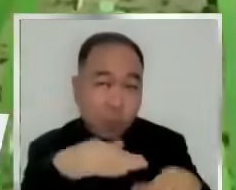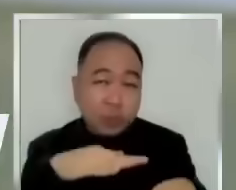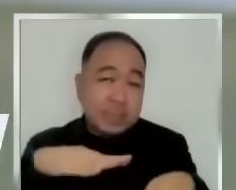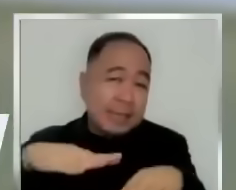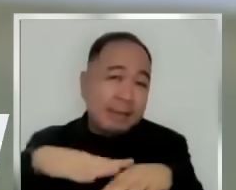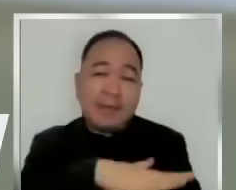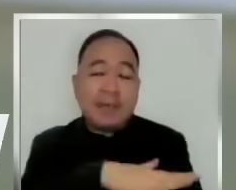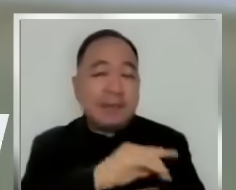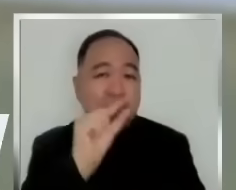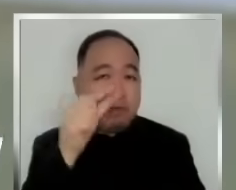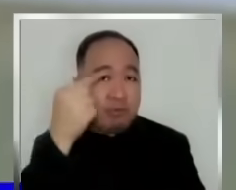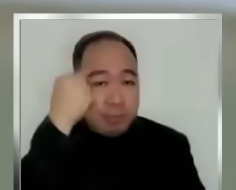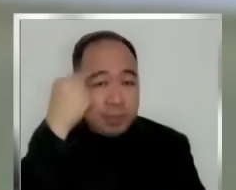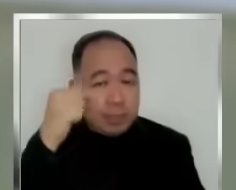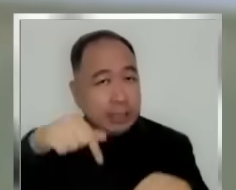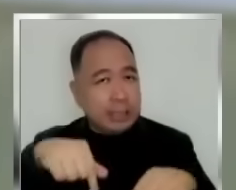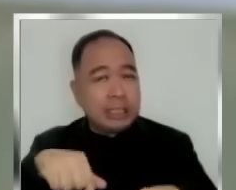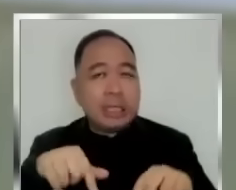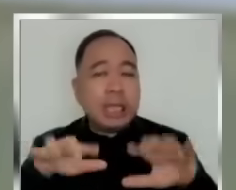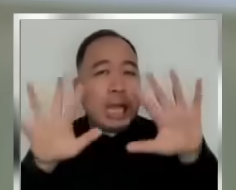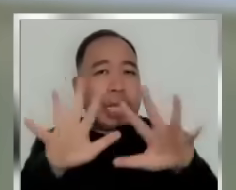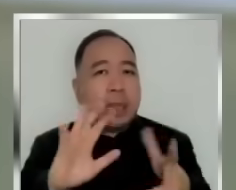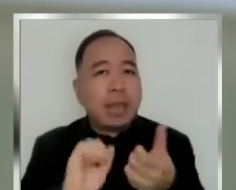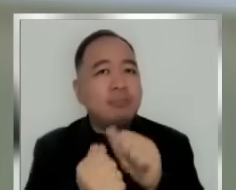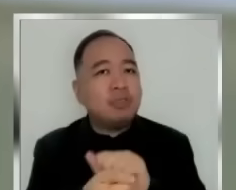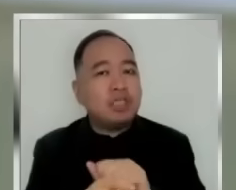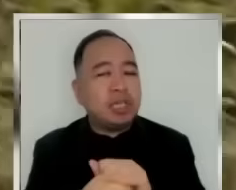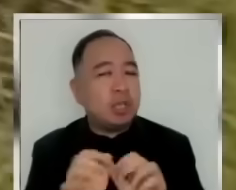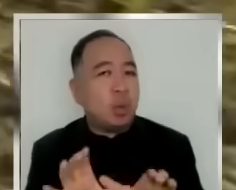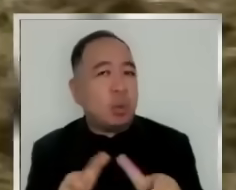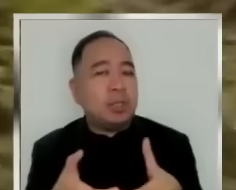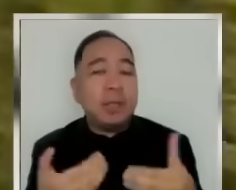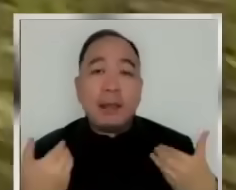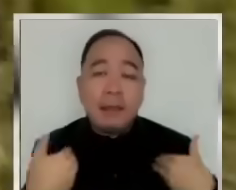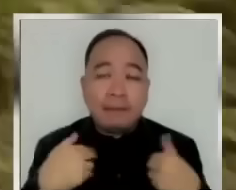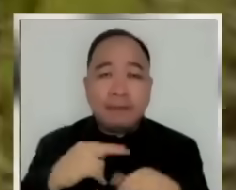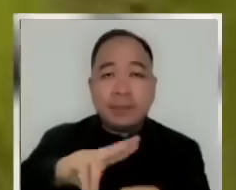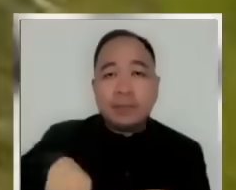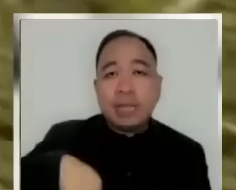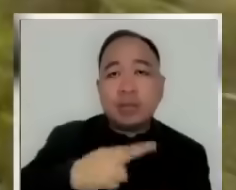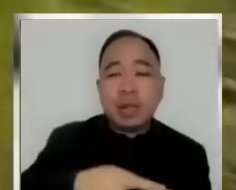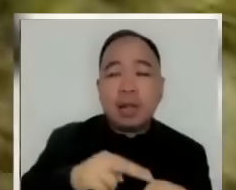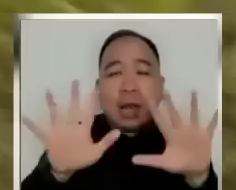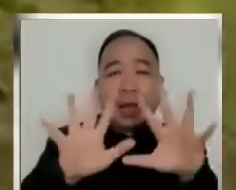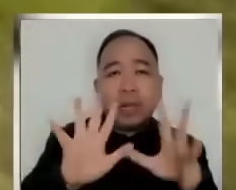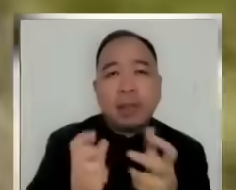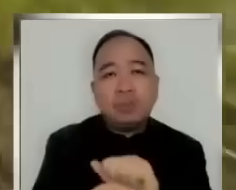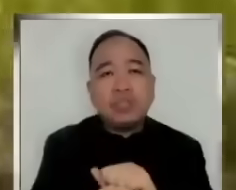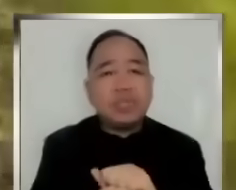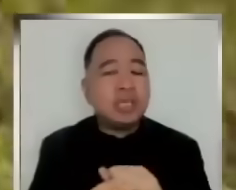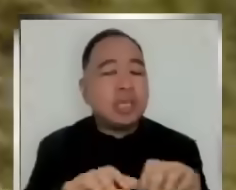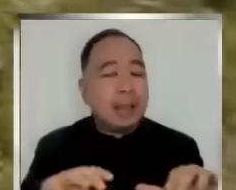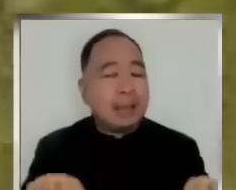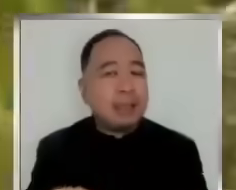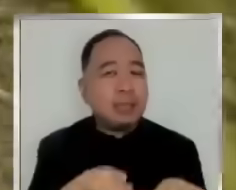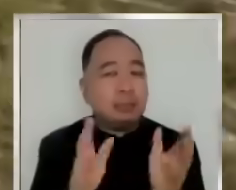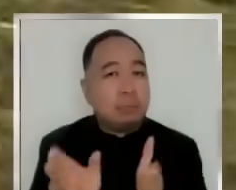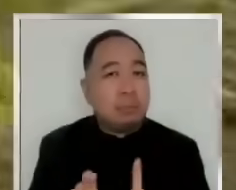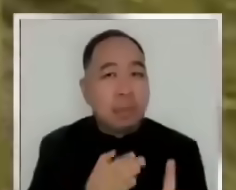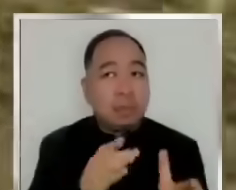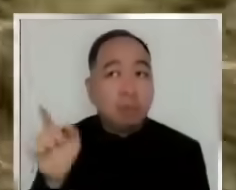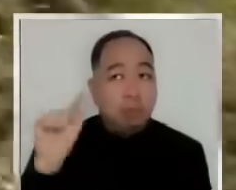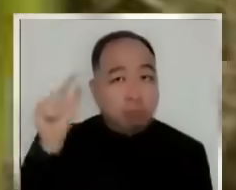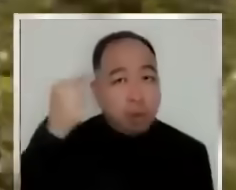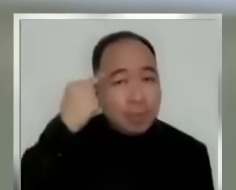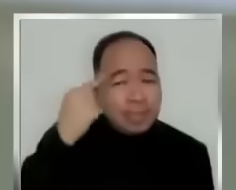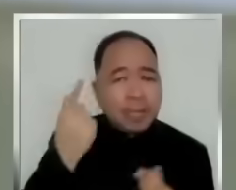Dito sa Climate Change Commission, we already have the National Climate Change Action Plan kung paano mapaghandaan ng ating pamahalaan at ng ating